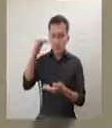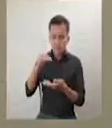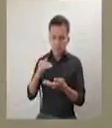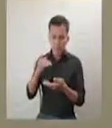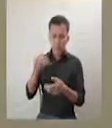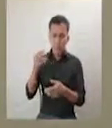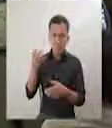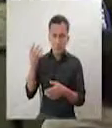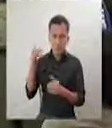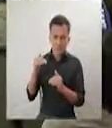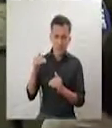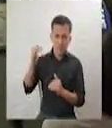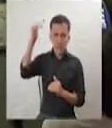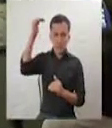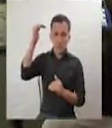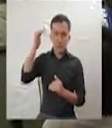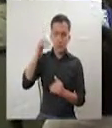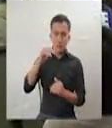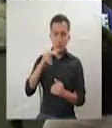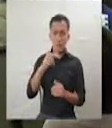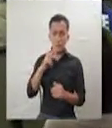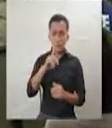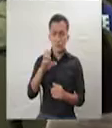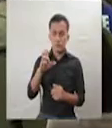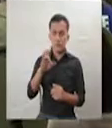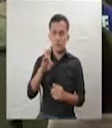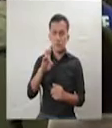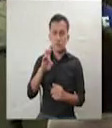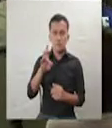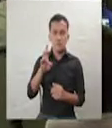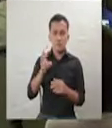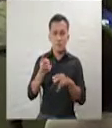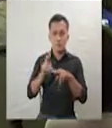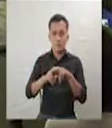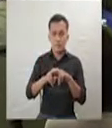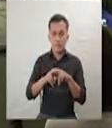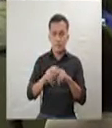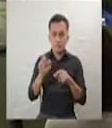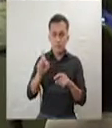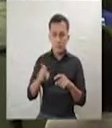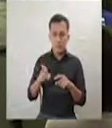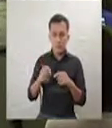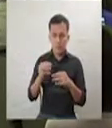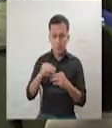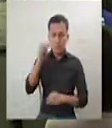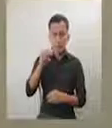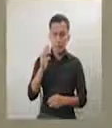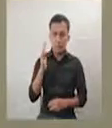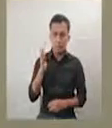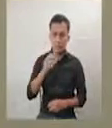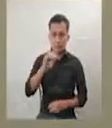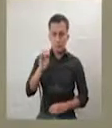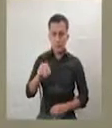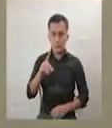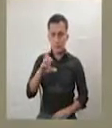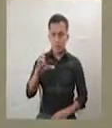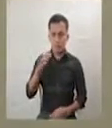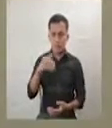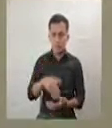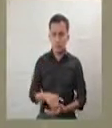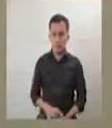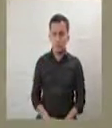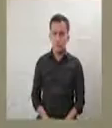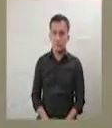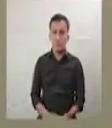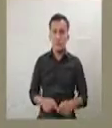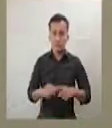plus dun sa dapat na maximum of 50 plus per 100,000, pero lalo pang tumaas by 50